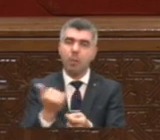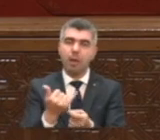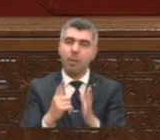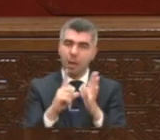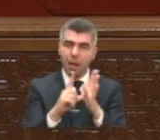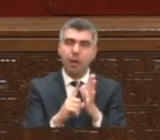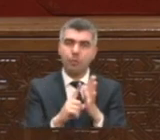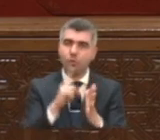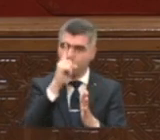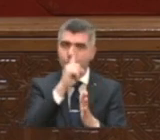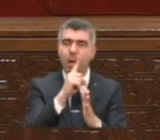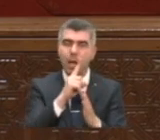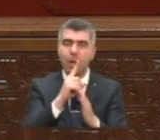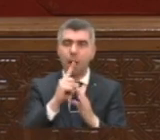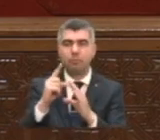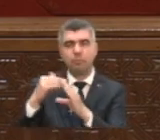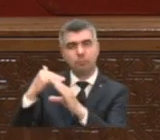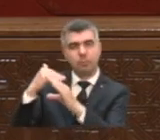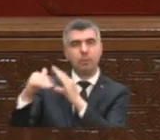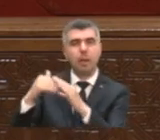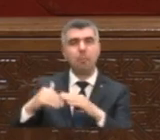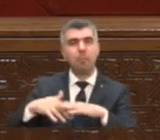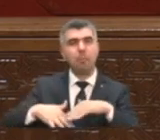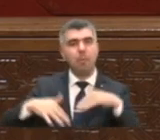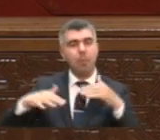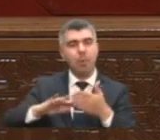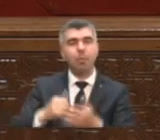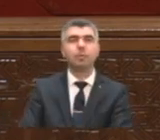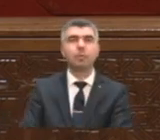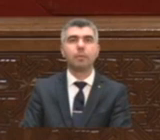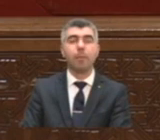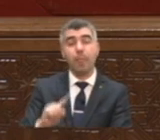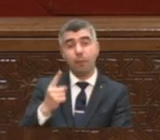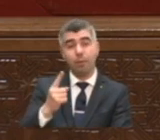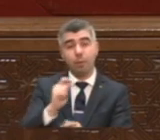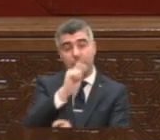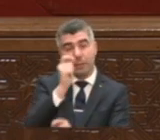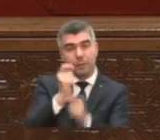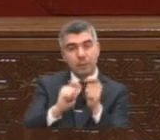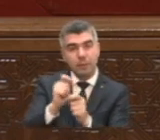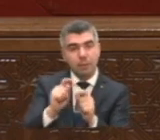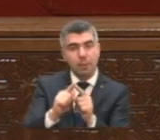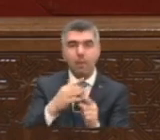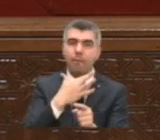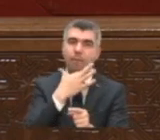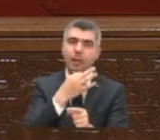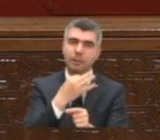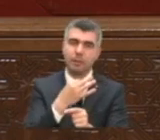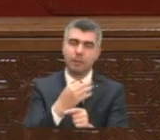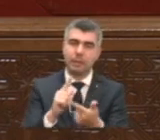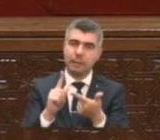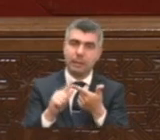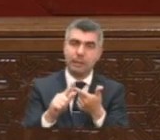قانوني ان شاء الله اللي غادي نعتمدوا على واحد المجموعه تاع المبادئ. اولا هاد التصاميم هي خص يكون اكثر مرونه.